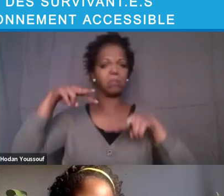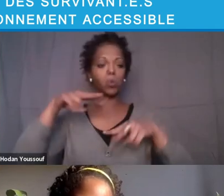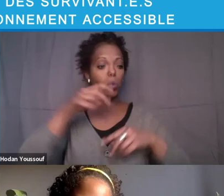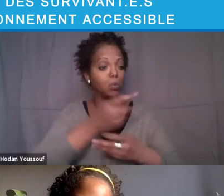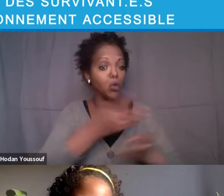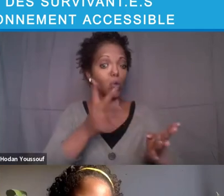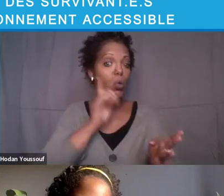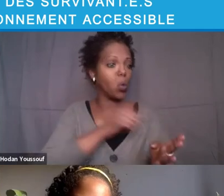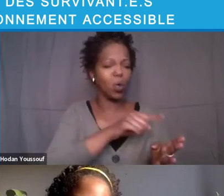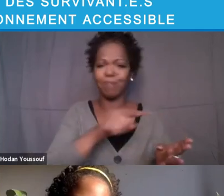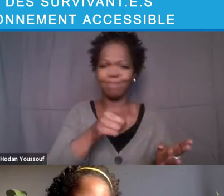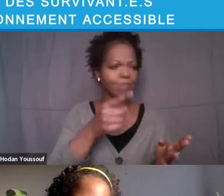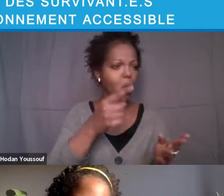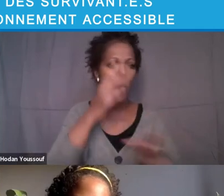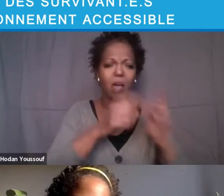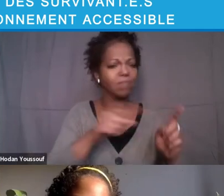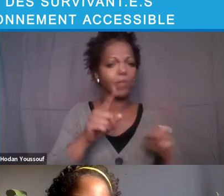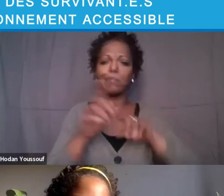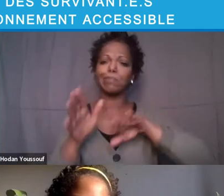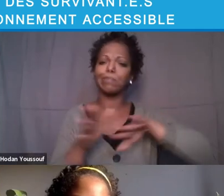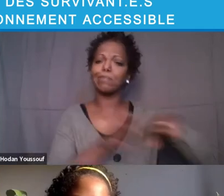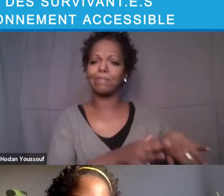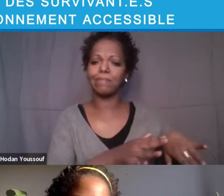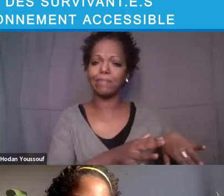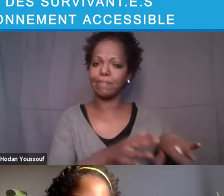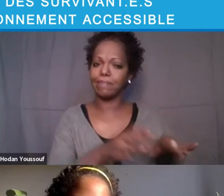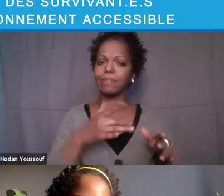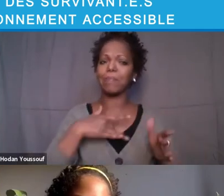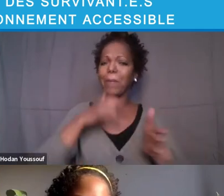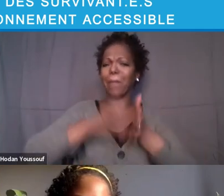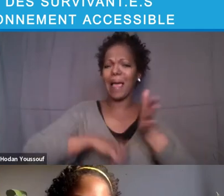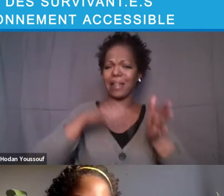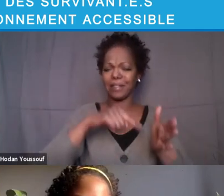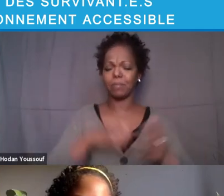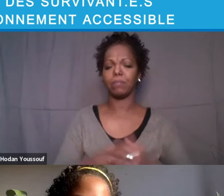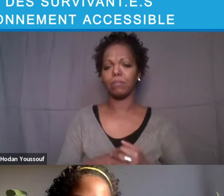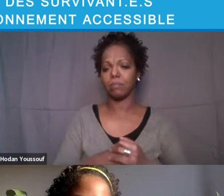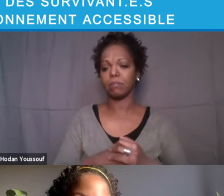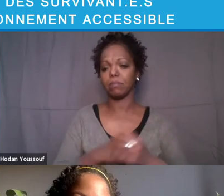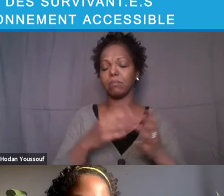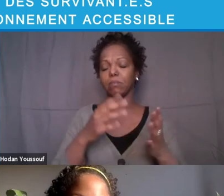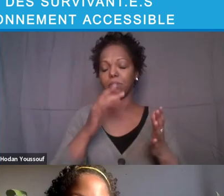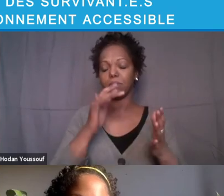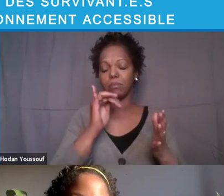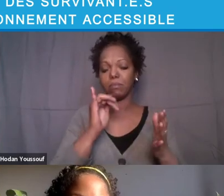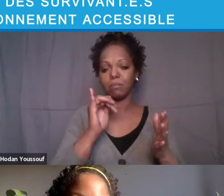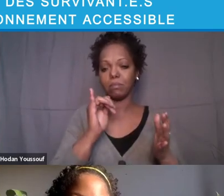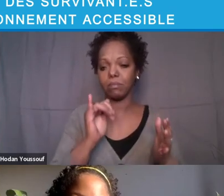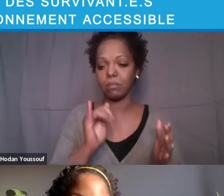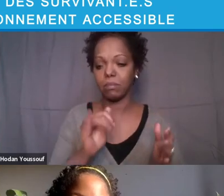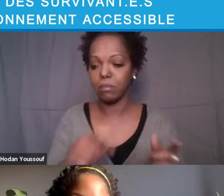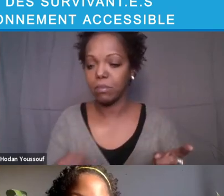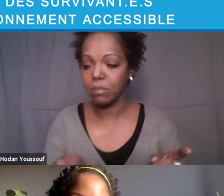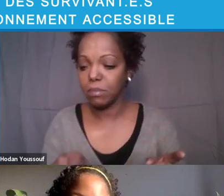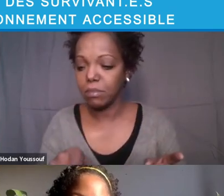étaient moins impliquées? Et aussi, les femmes sourdes se sentent exclues. Donc, un